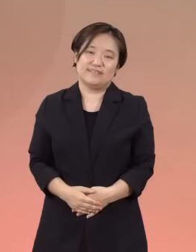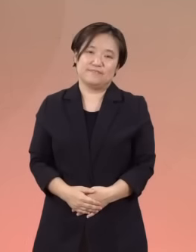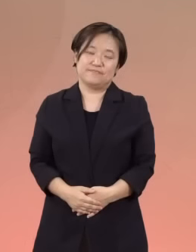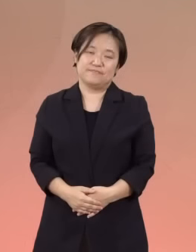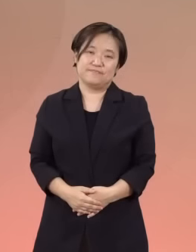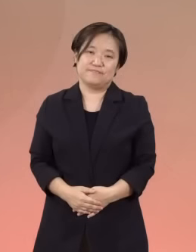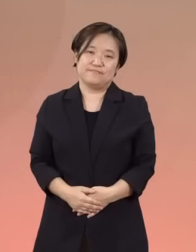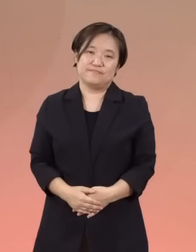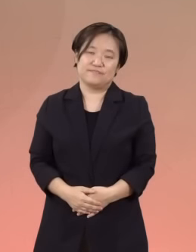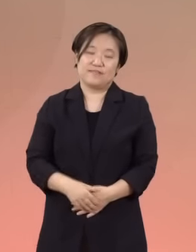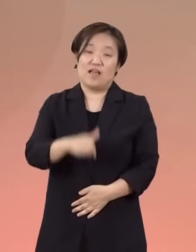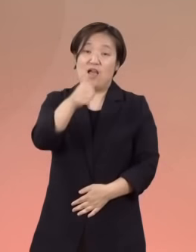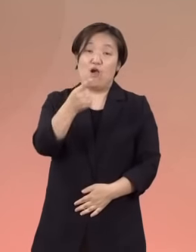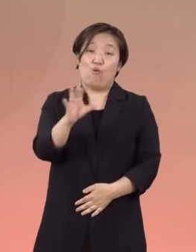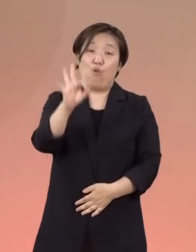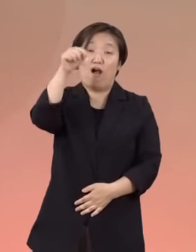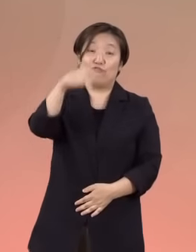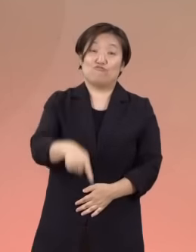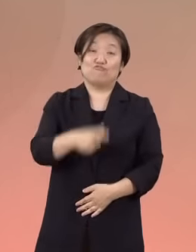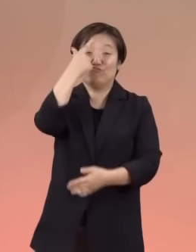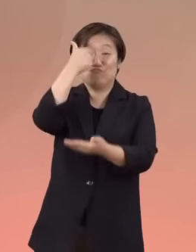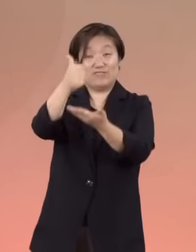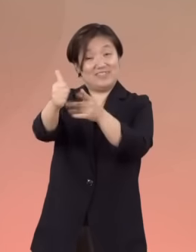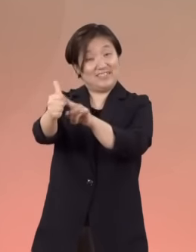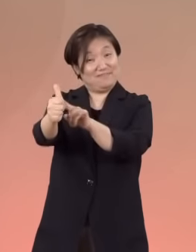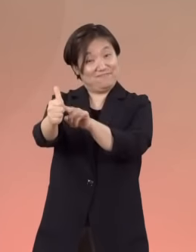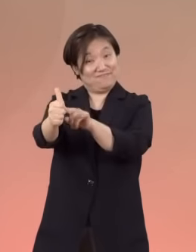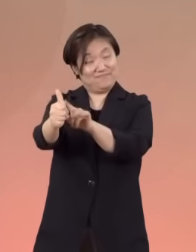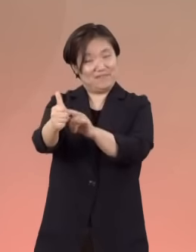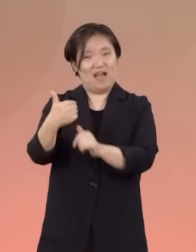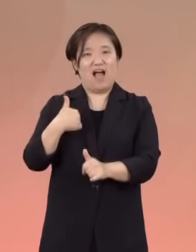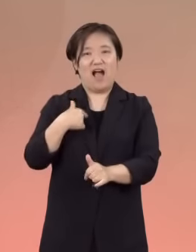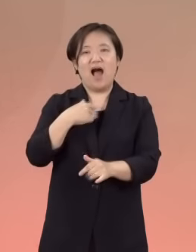스님이 말씀하신 연불 공덕으로